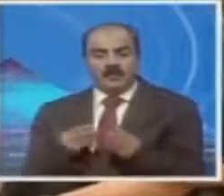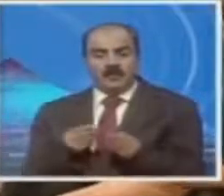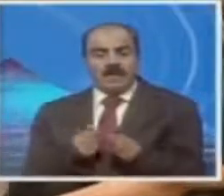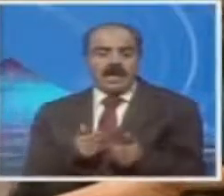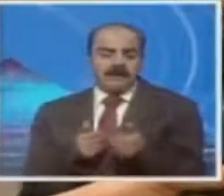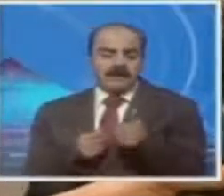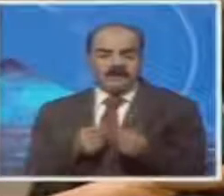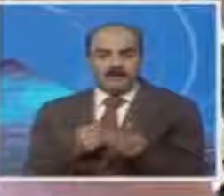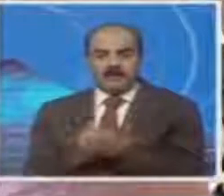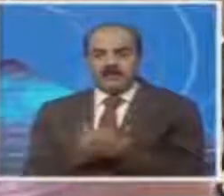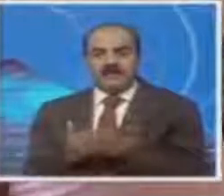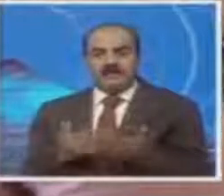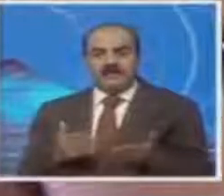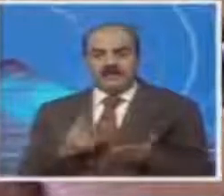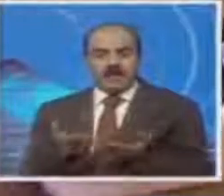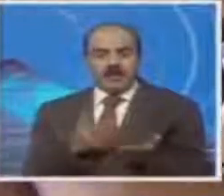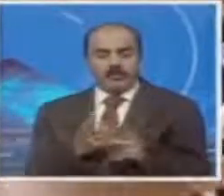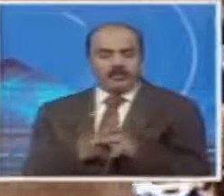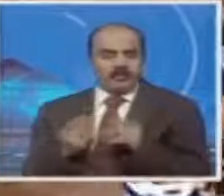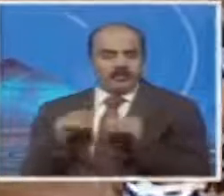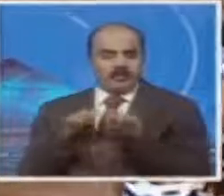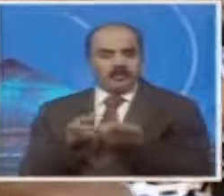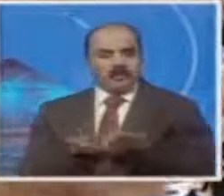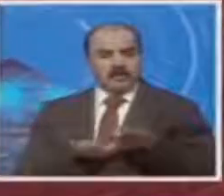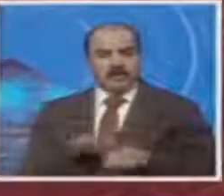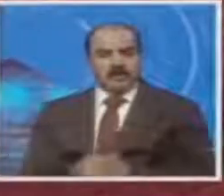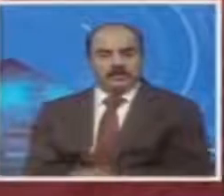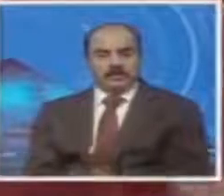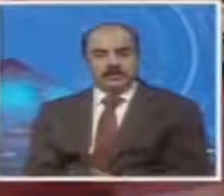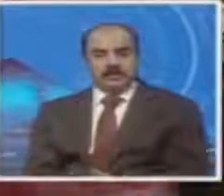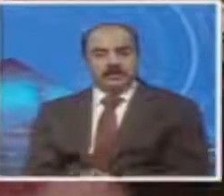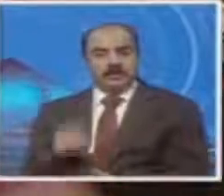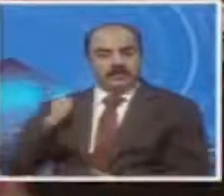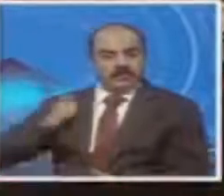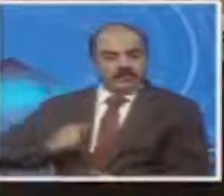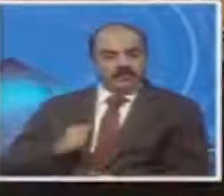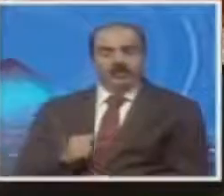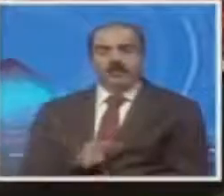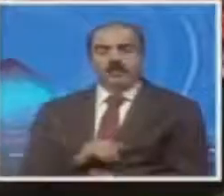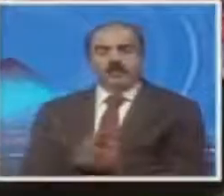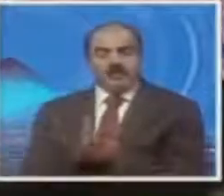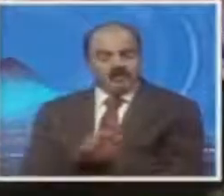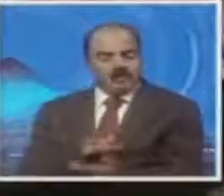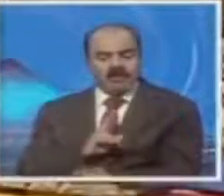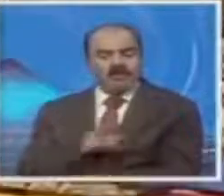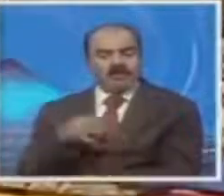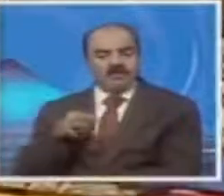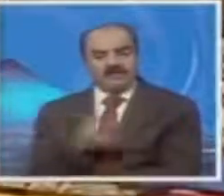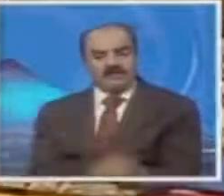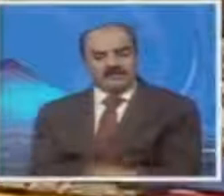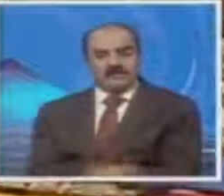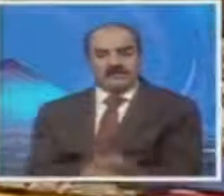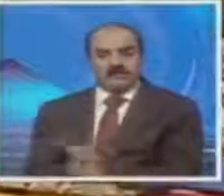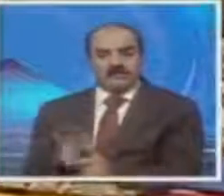واحسن من المدارس، والاقبال بيكون كويس لحد ما كشنط مدارس او كراريس او اي حاجه تانيه. بشجع ان